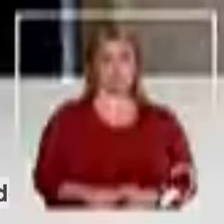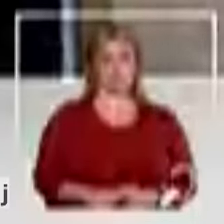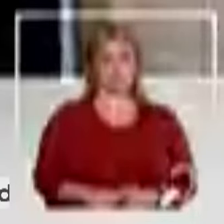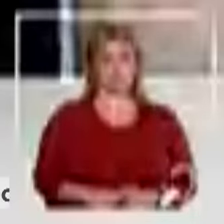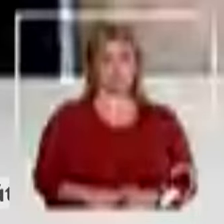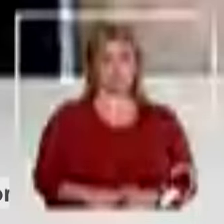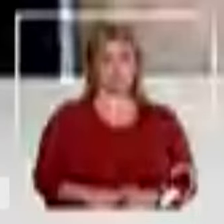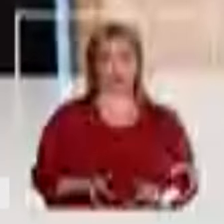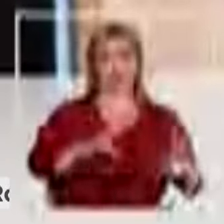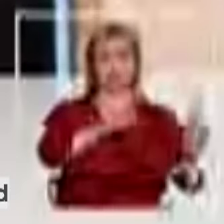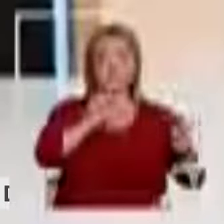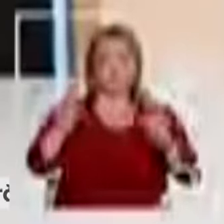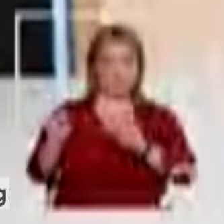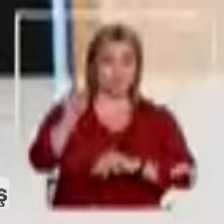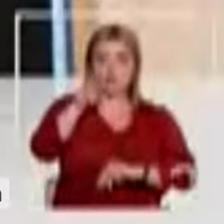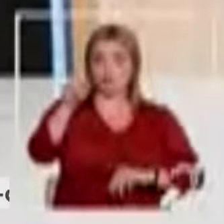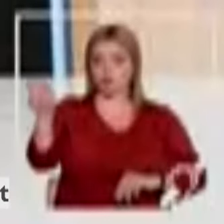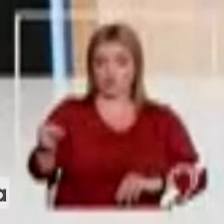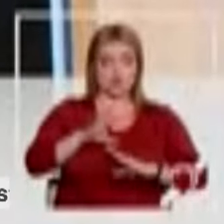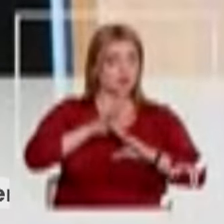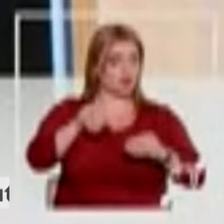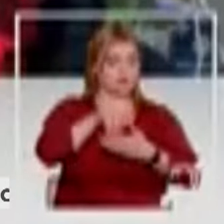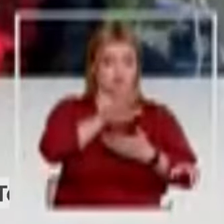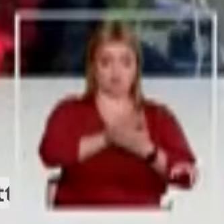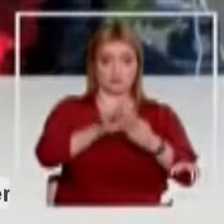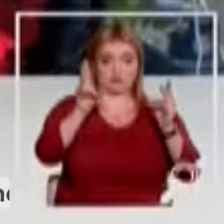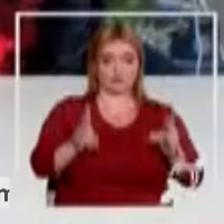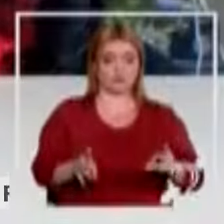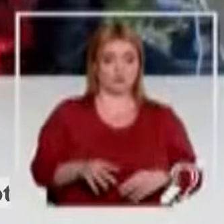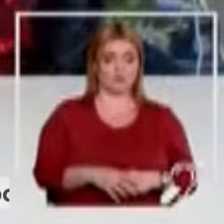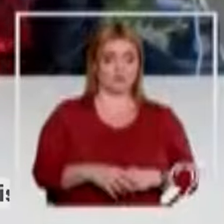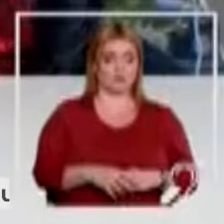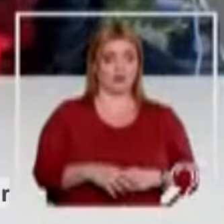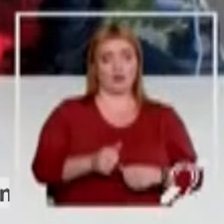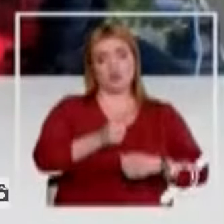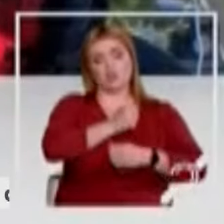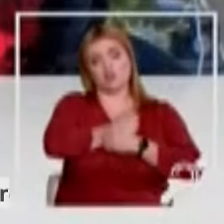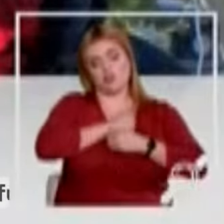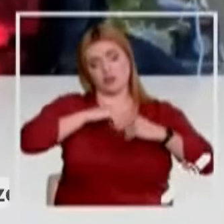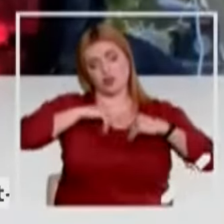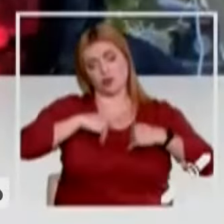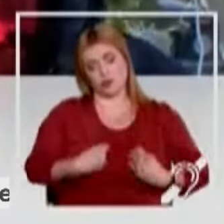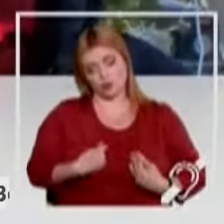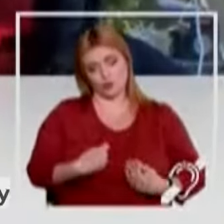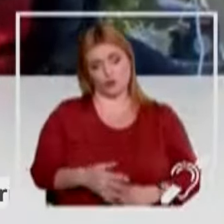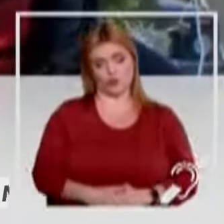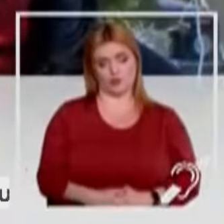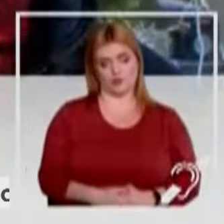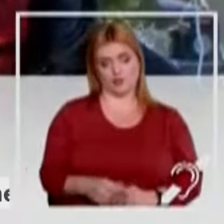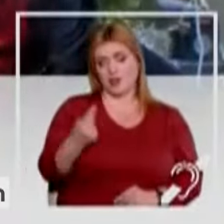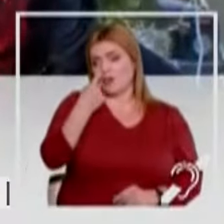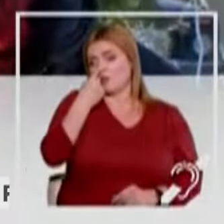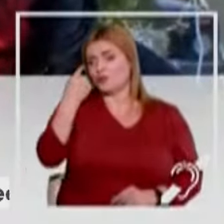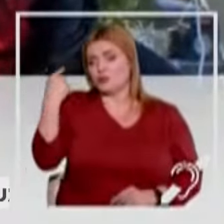De flăcări. Din fericire, nu au fost înregistrate victime. Noi numai suntem cu scârburi, cu noi scârburi, că nu de mult, vă câțiva